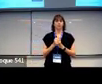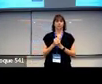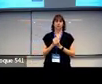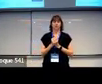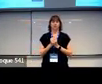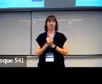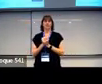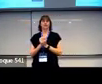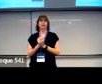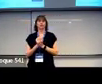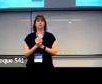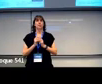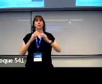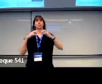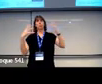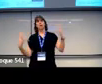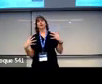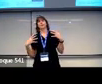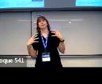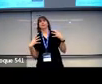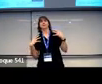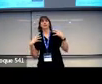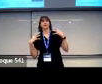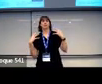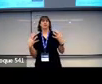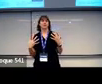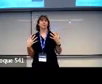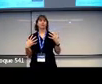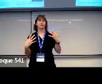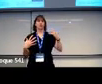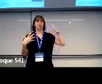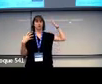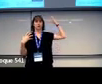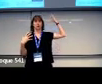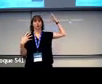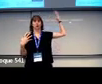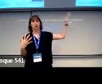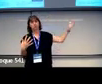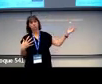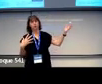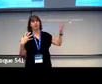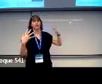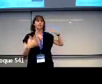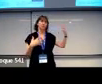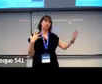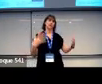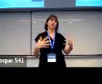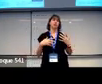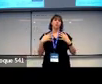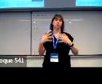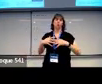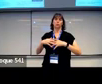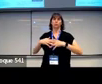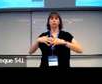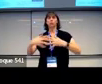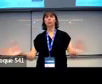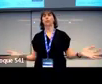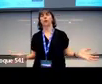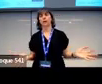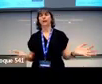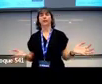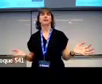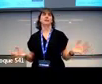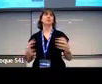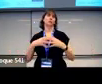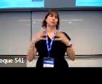a discuté depuis ce matin. C'est que moi, dans ma pratique de scientifique, je collabore beaucoup dans des projets où on